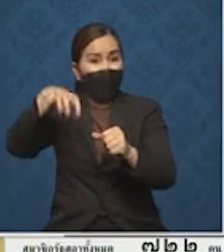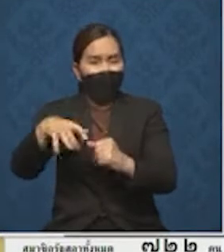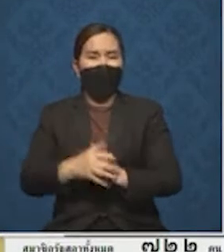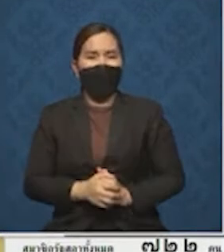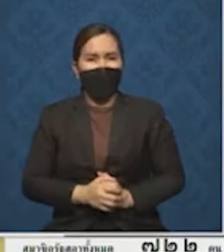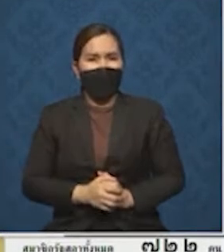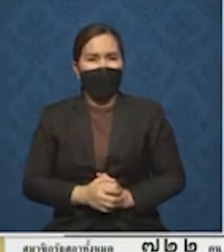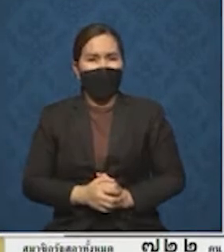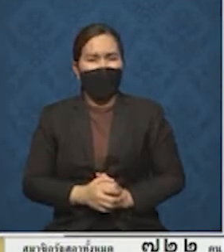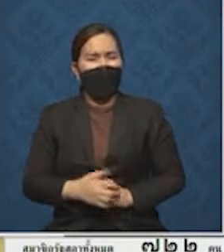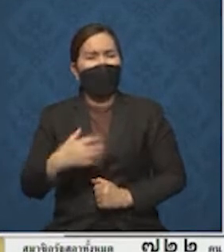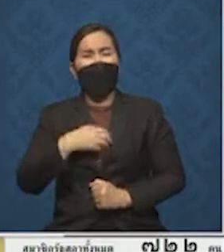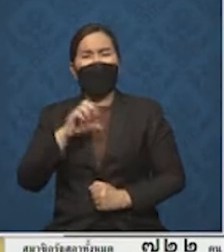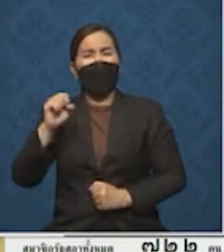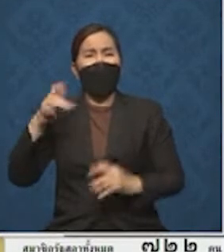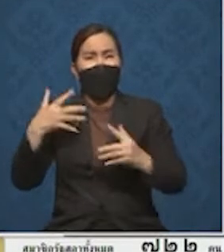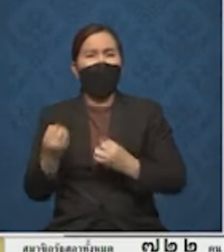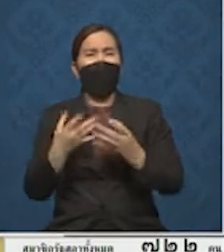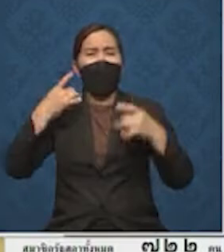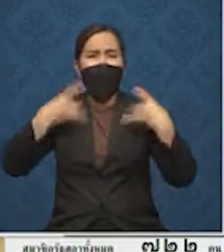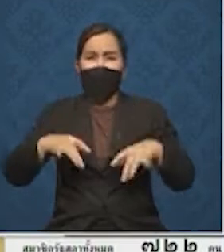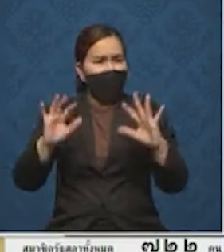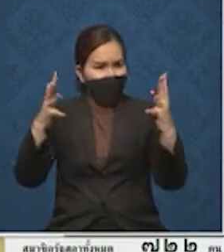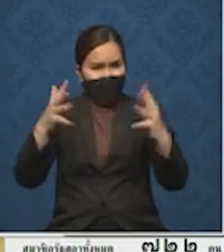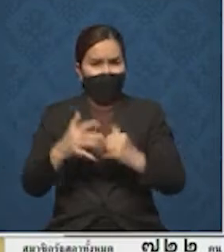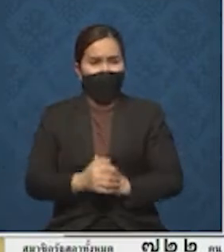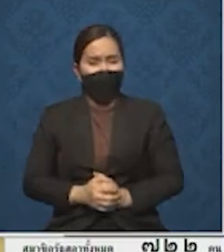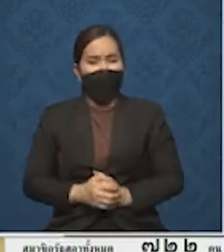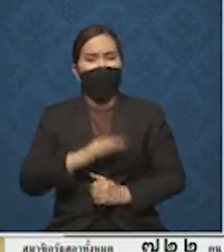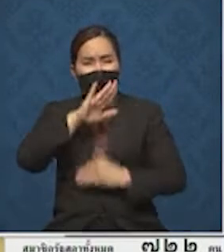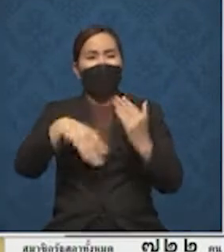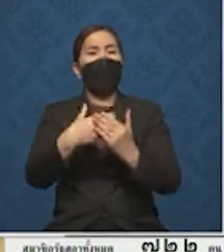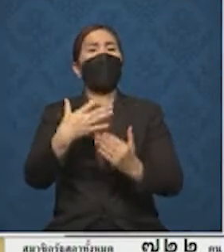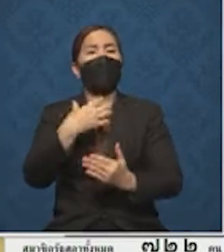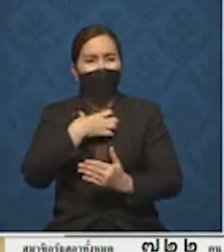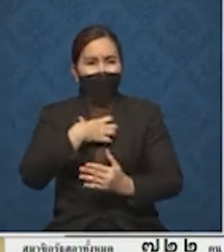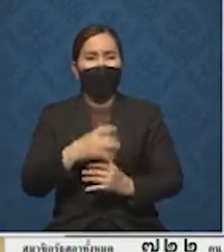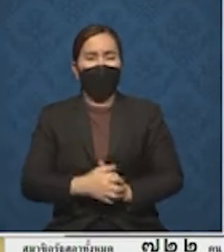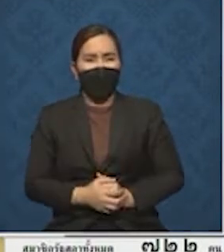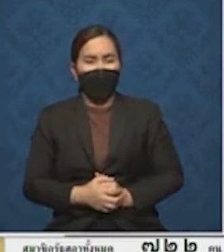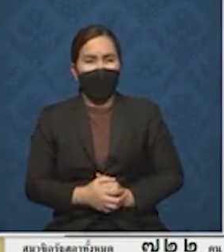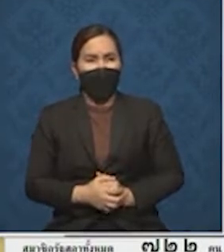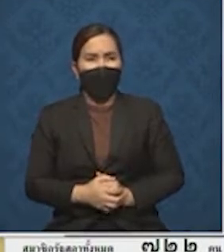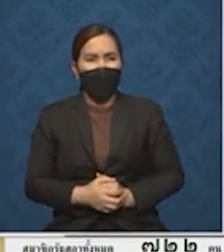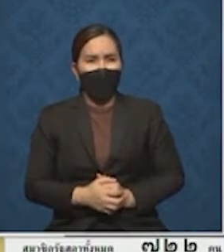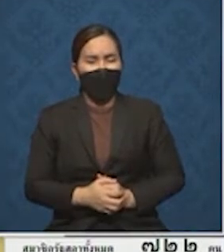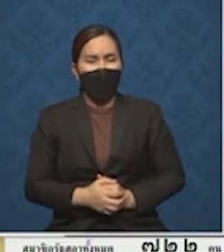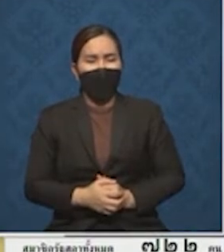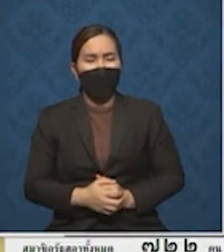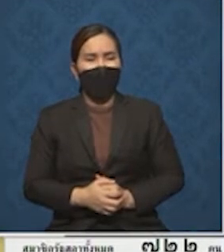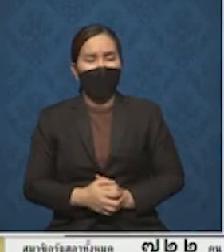่งที่ไม่ต้การเป็สอสออาจจะมีก็ได้เพื่อจะเอาคะแนนประติริเพรระบบเลือกตงเป็อยางนี้